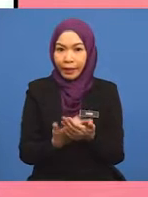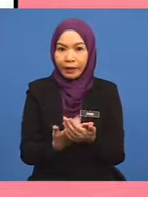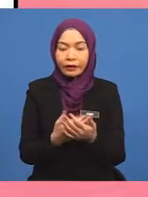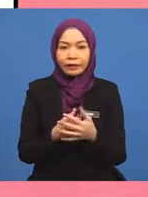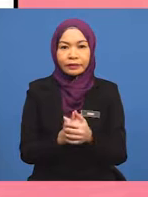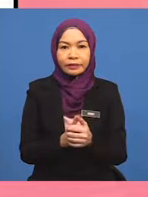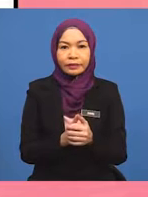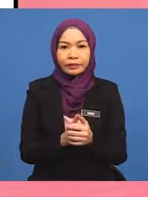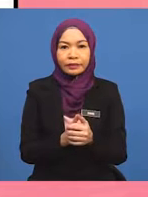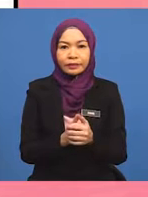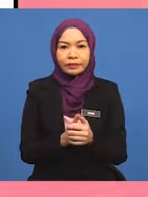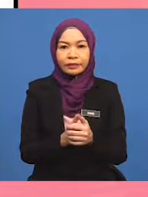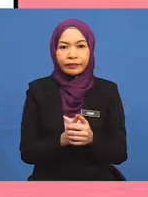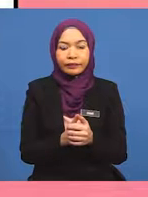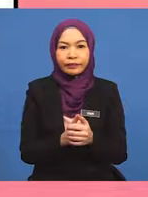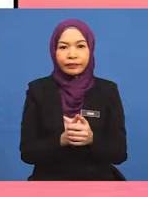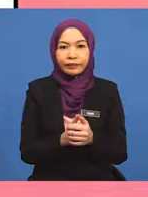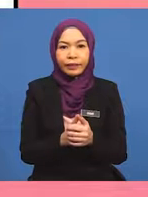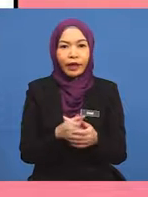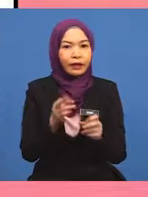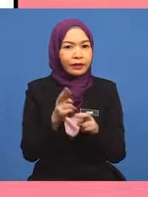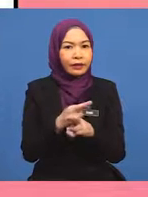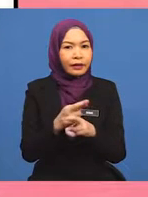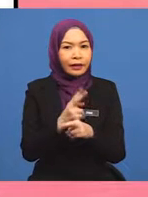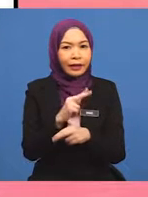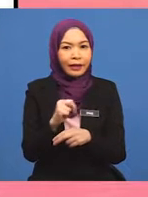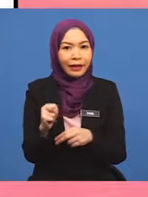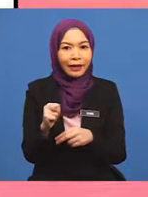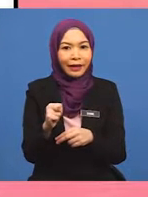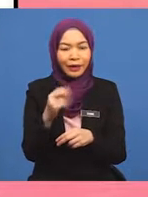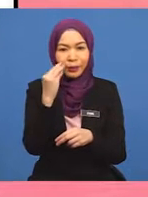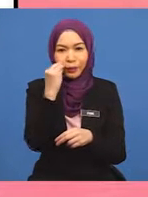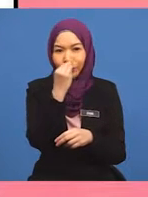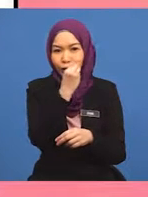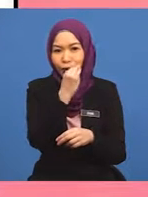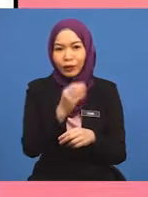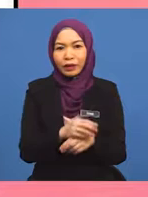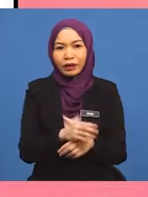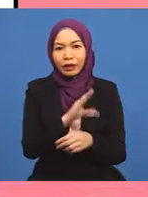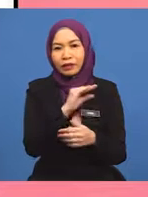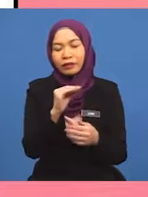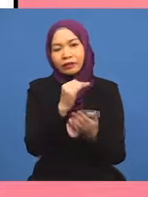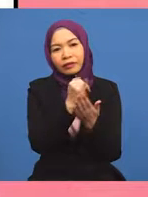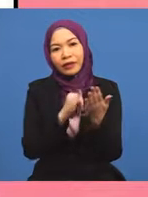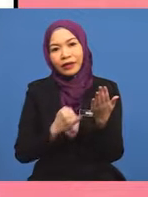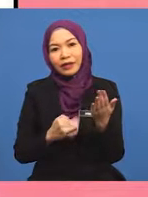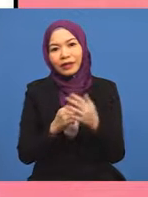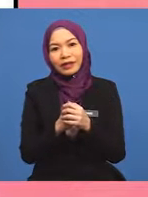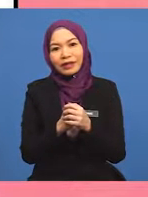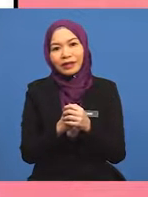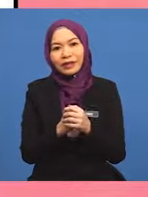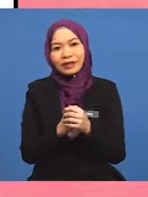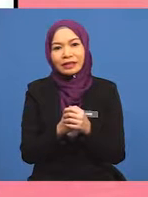Tambahan pula, kain yang bercorak akan menaikkan lagi seri kepada